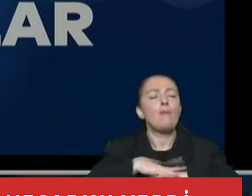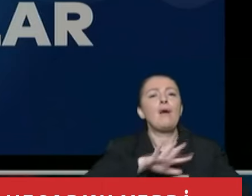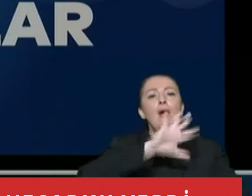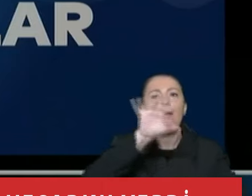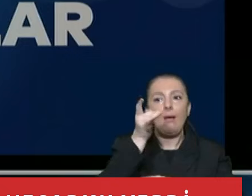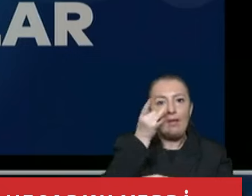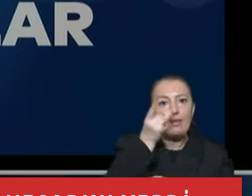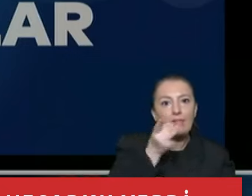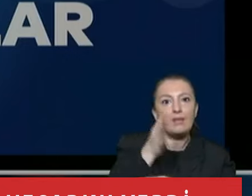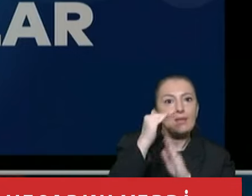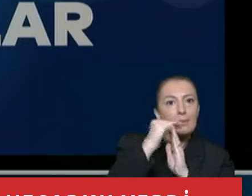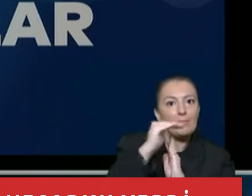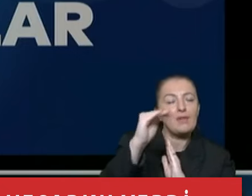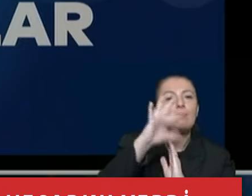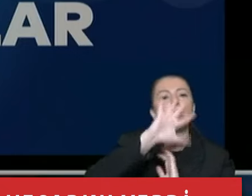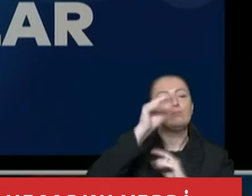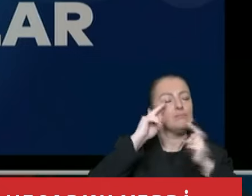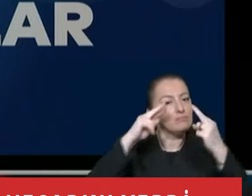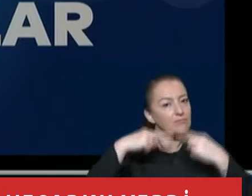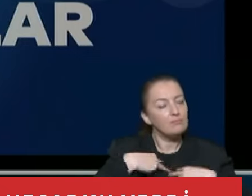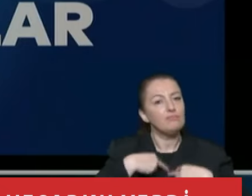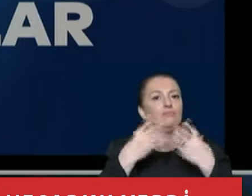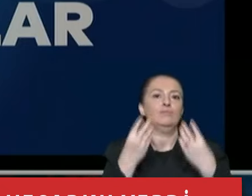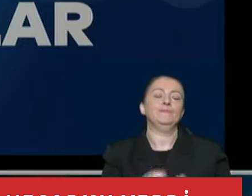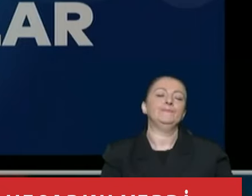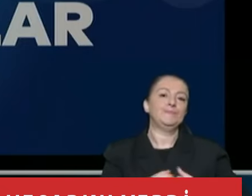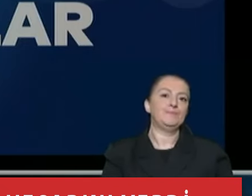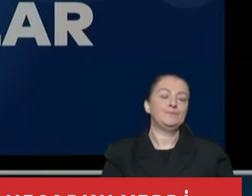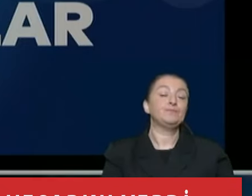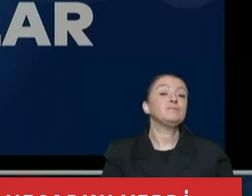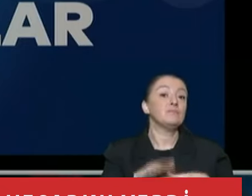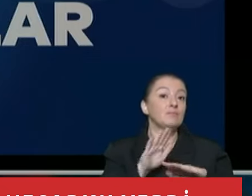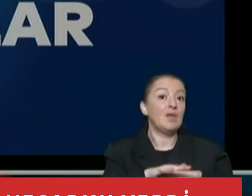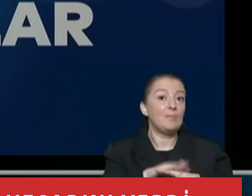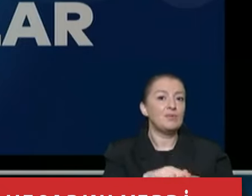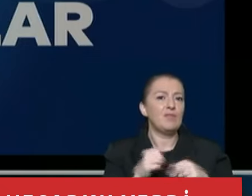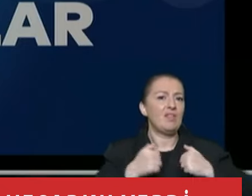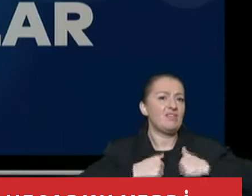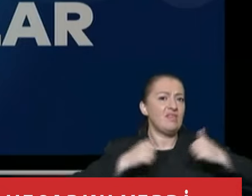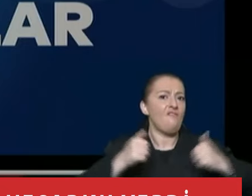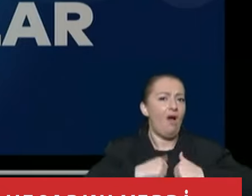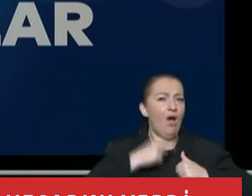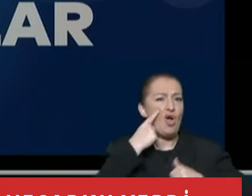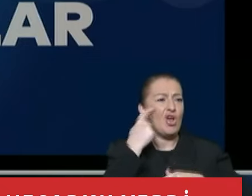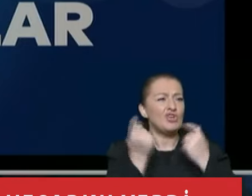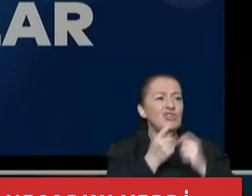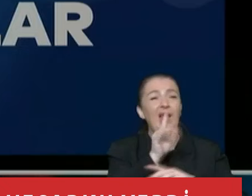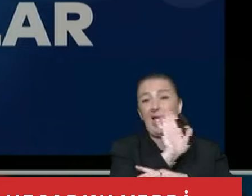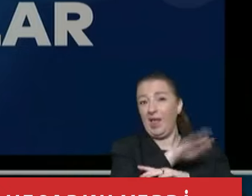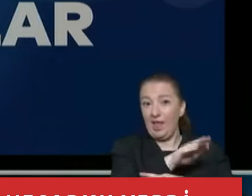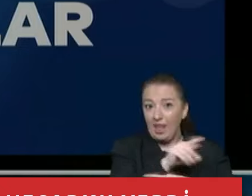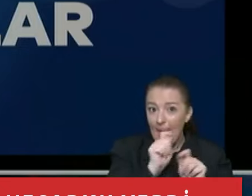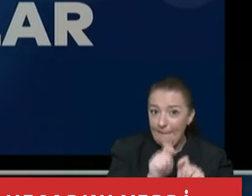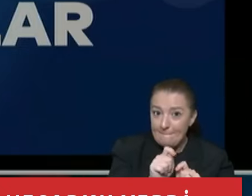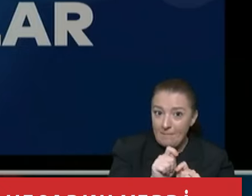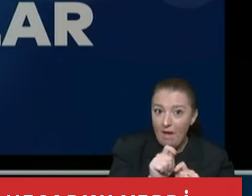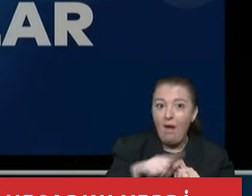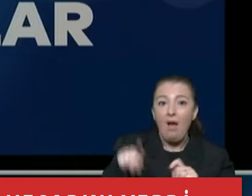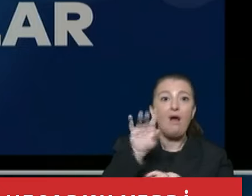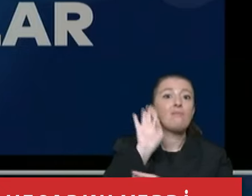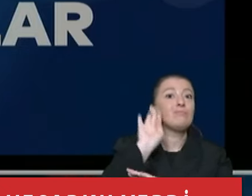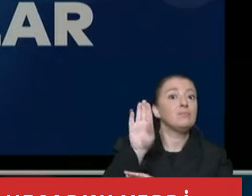milletimizin huzurunda ortaya koyduk yaptığımız devasa işleri küçültmeye küçük görmeye yok